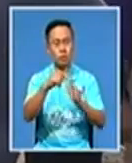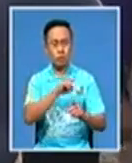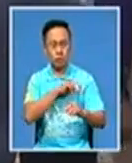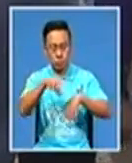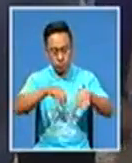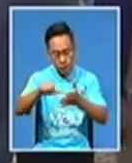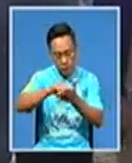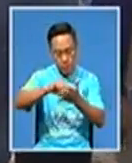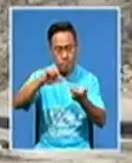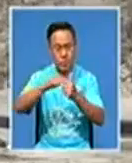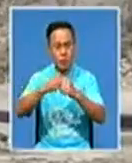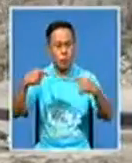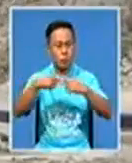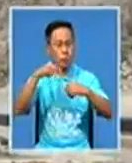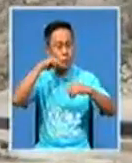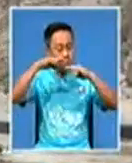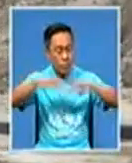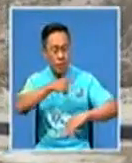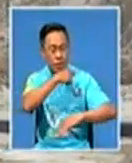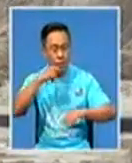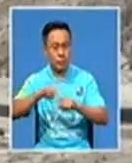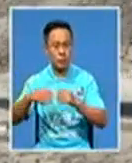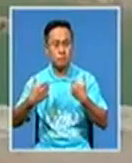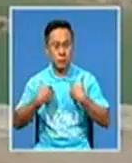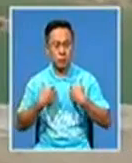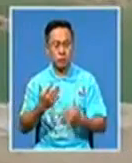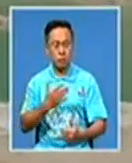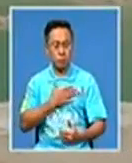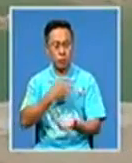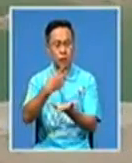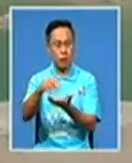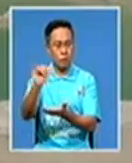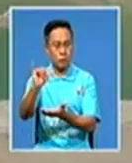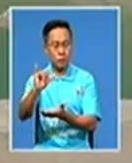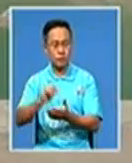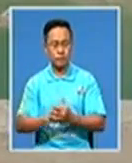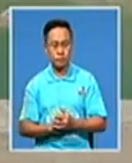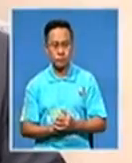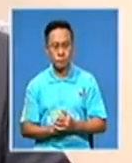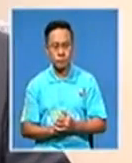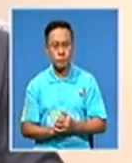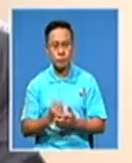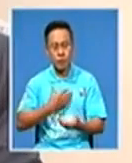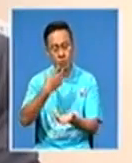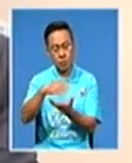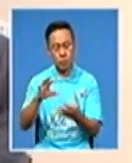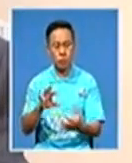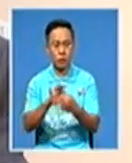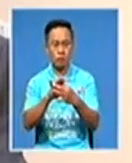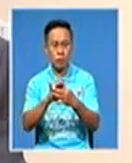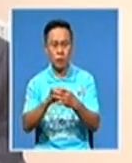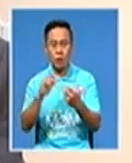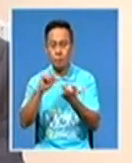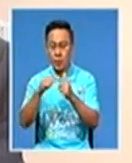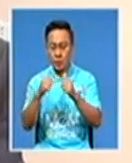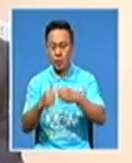ลังดูแลให้ดีที่สุดที่จะดีได้นะครับซึ่งผมจะยังไม่ขอพูดถึงในวันนี้ผมจะมาเล่าให้ฟังว่าเมื่อเราเจ